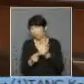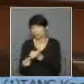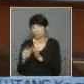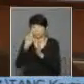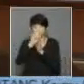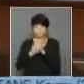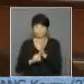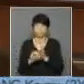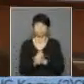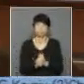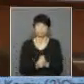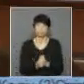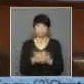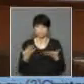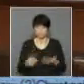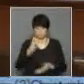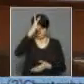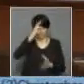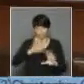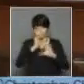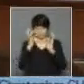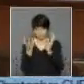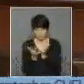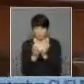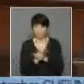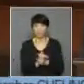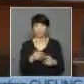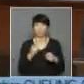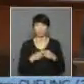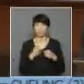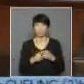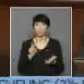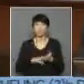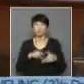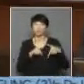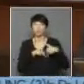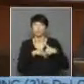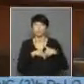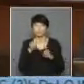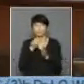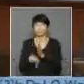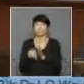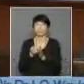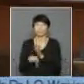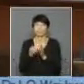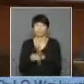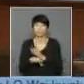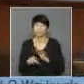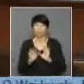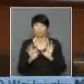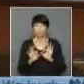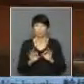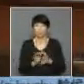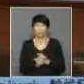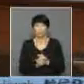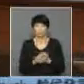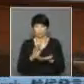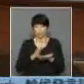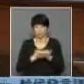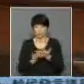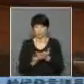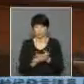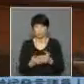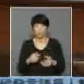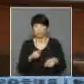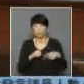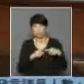加指出，現時政府嘅團隊其實是已經信心大失，士氣大跌。但當然雖未到到人心